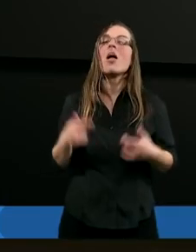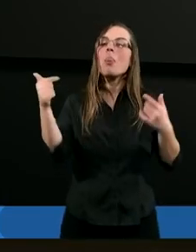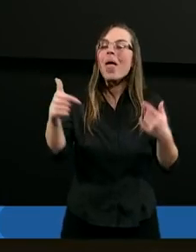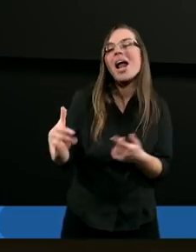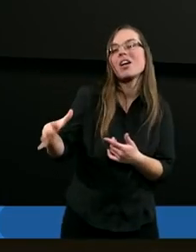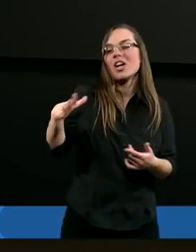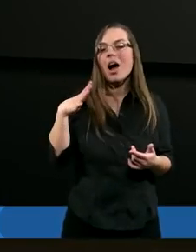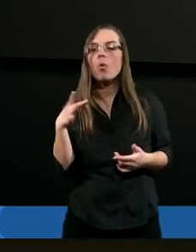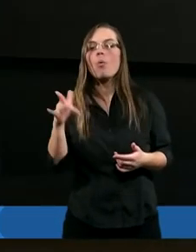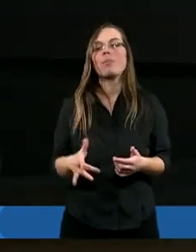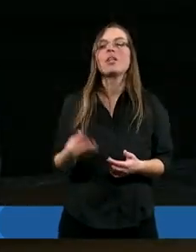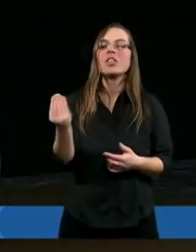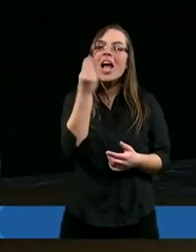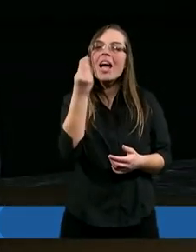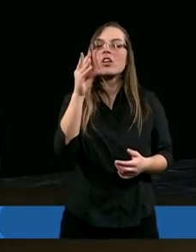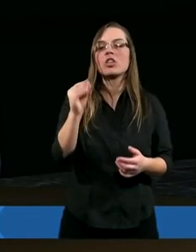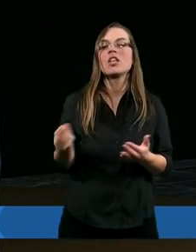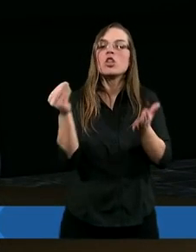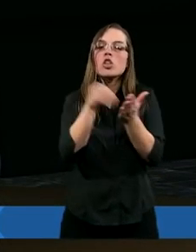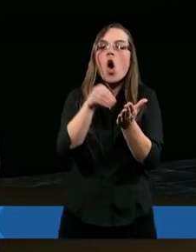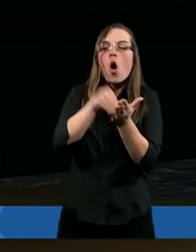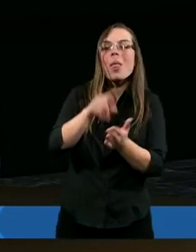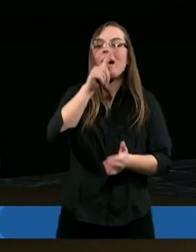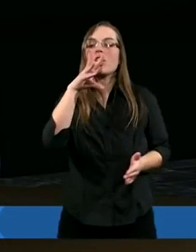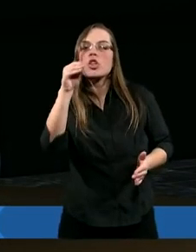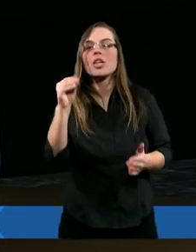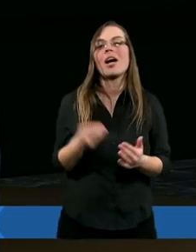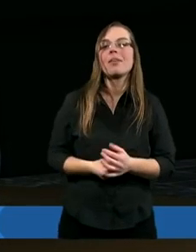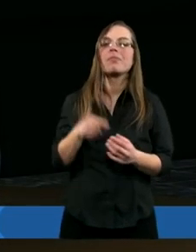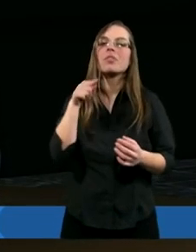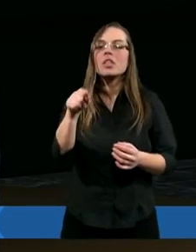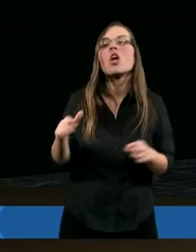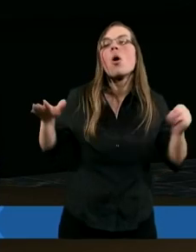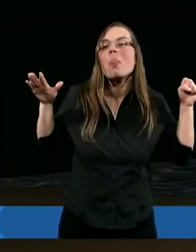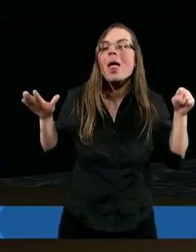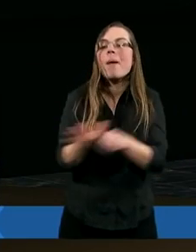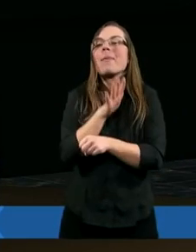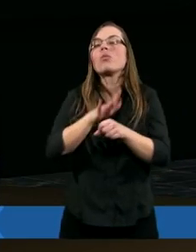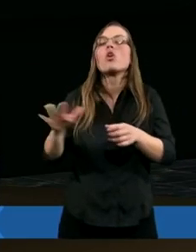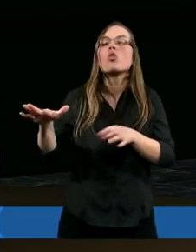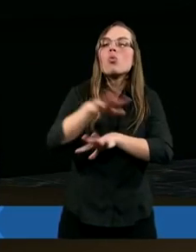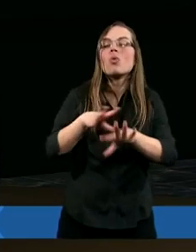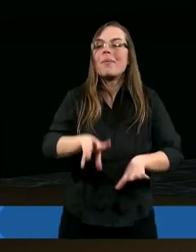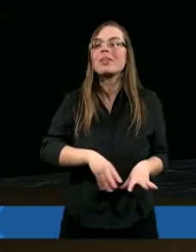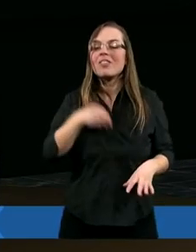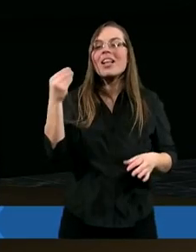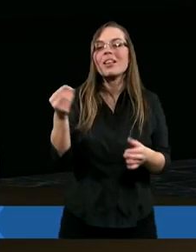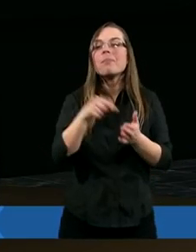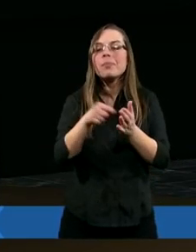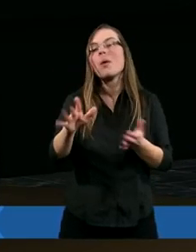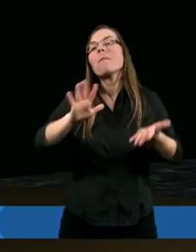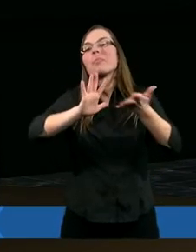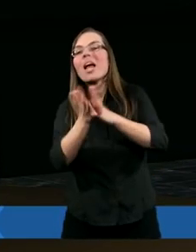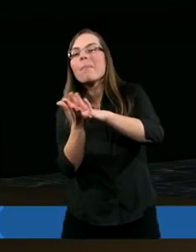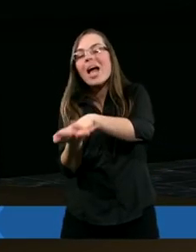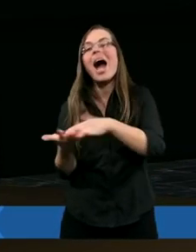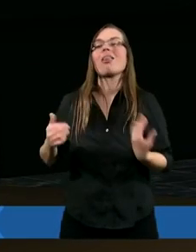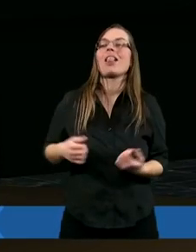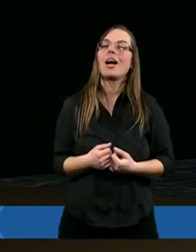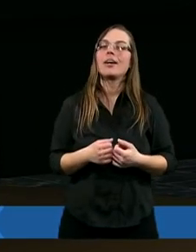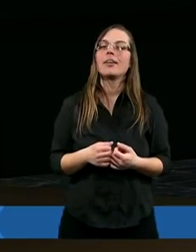Należałoby jeszcze dodać, że to napełnienie Duchem Świętym, ta przemiana,